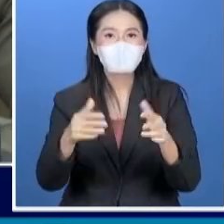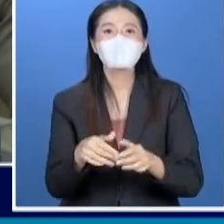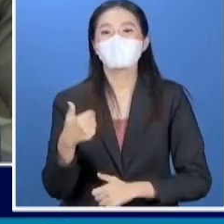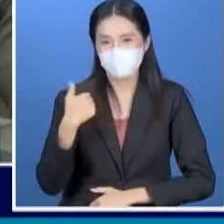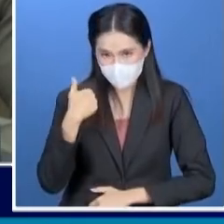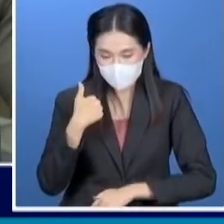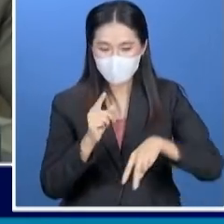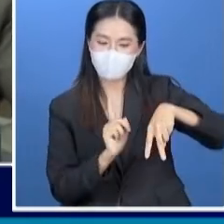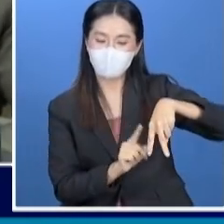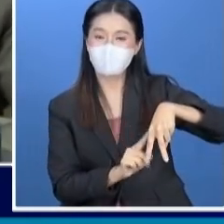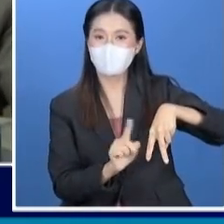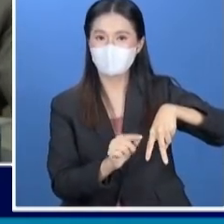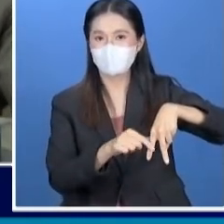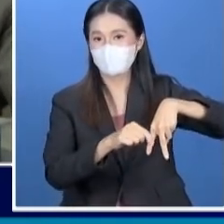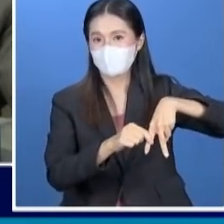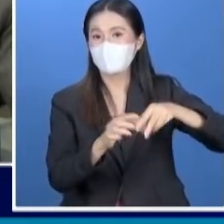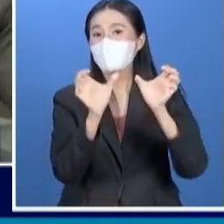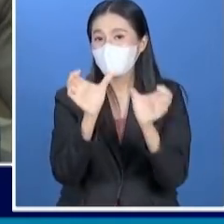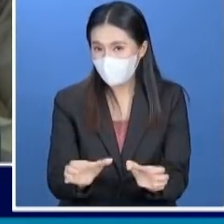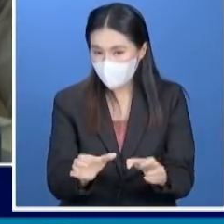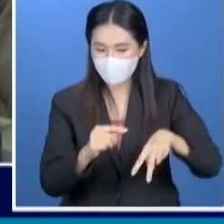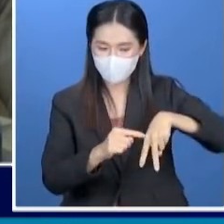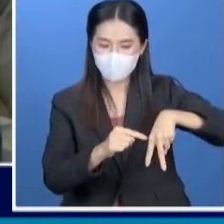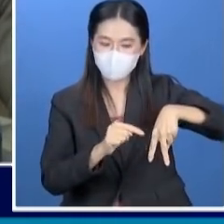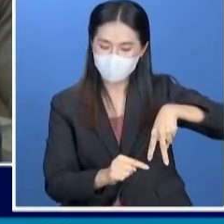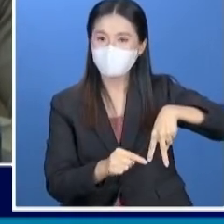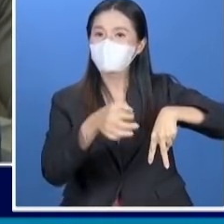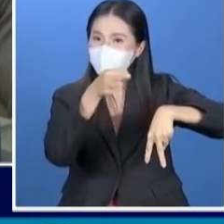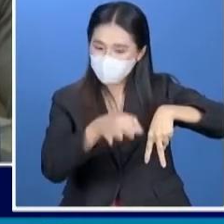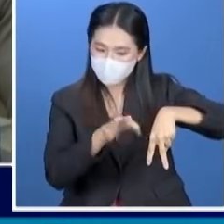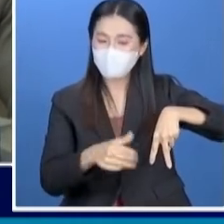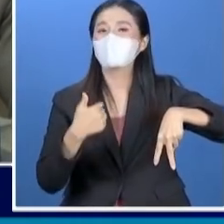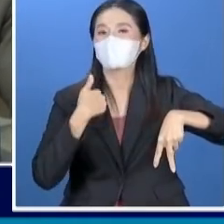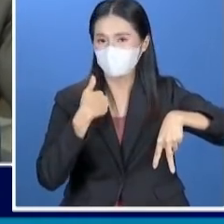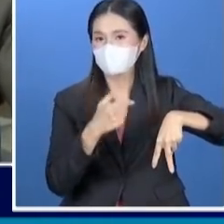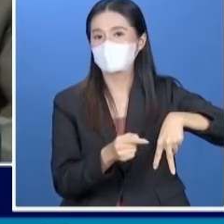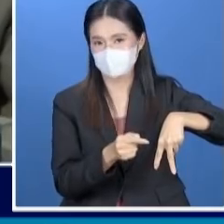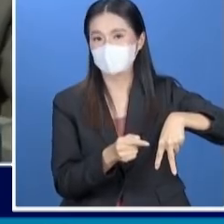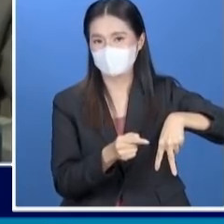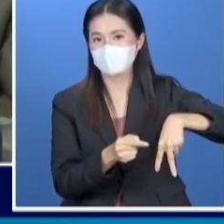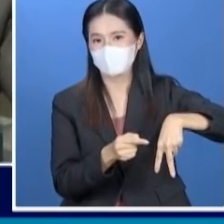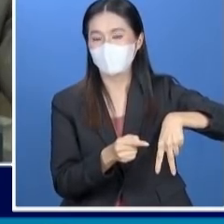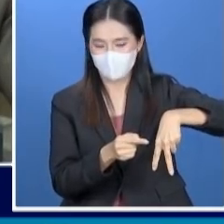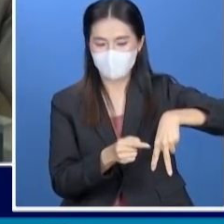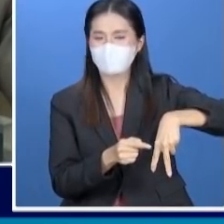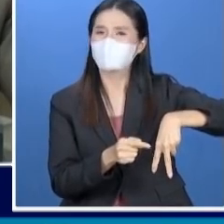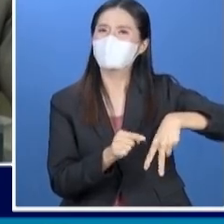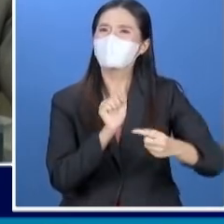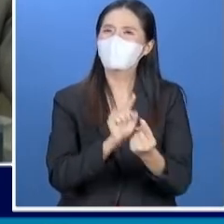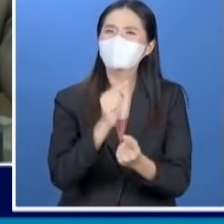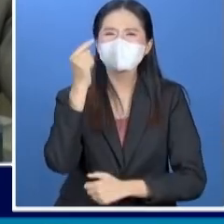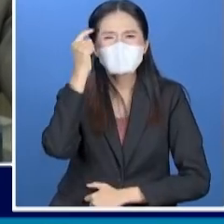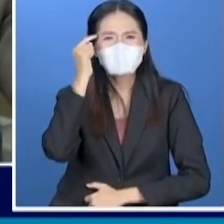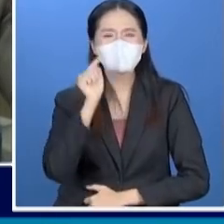แผลจากต้นขาลงไปถึงปลายเท้าถึงข้อเท้าเท่านั้นเองที่บาดแผลที่เกิดก็เกิดจ